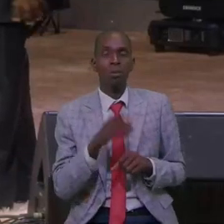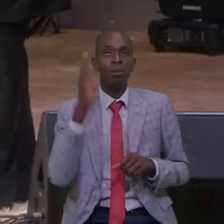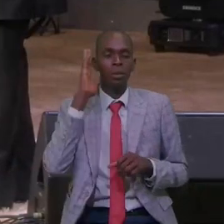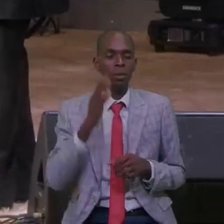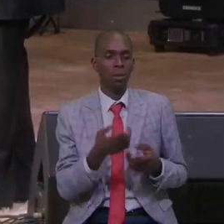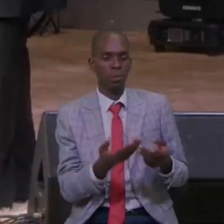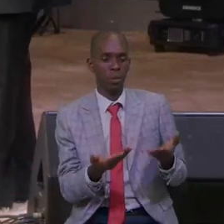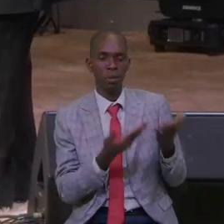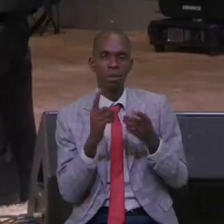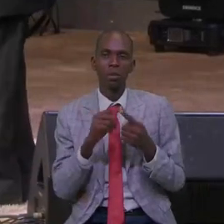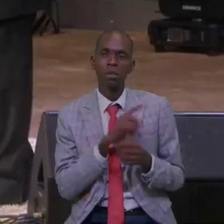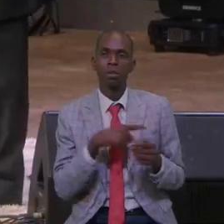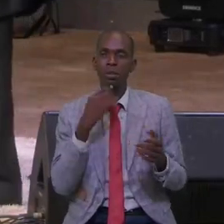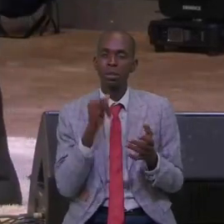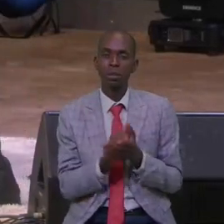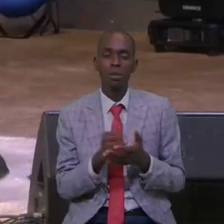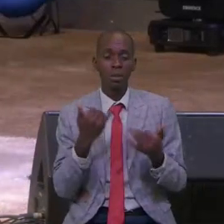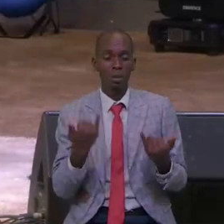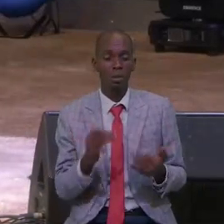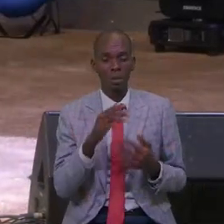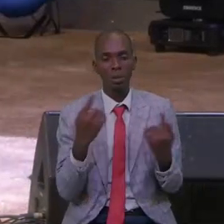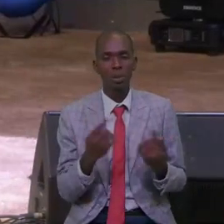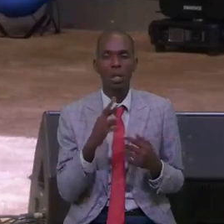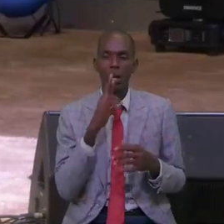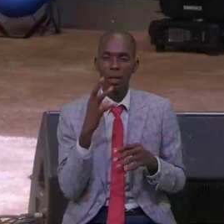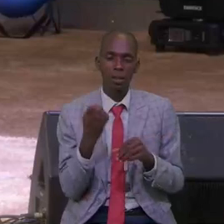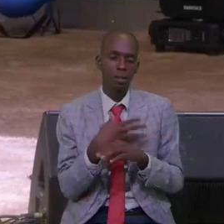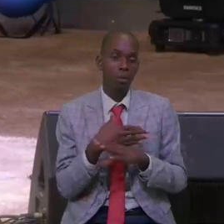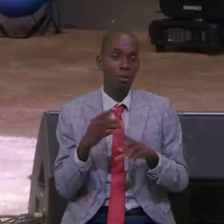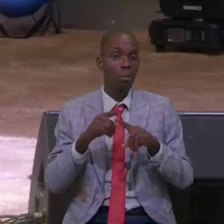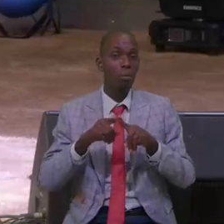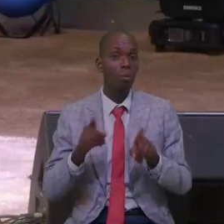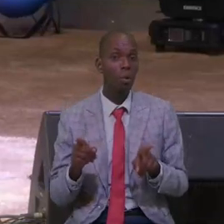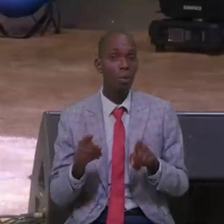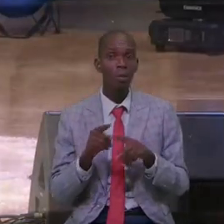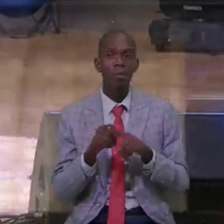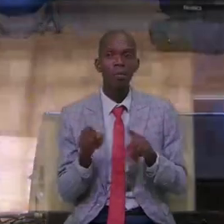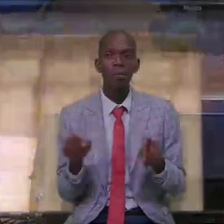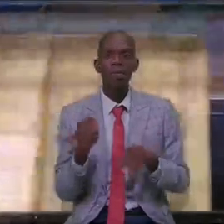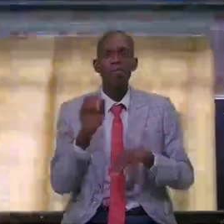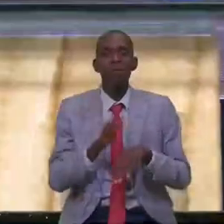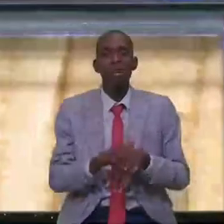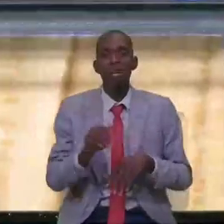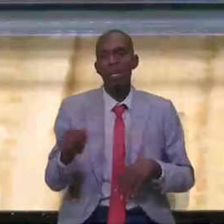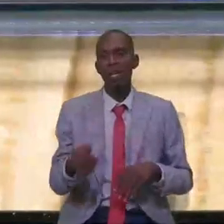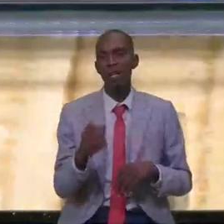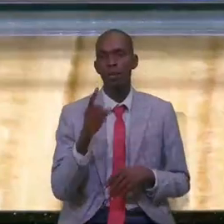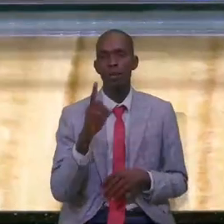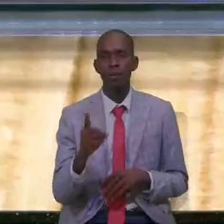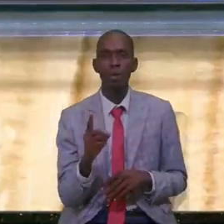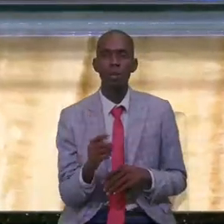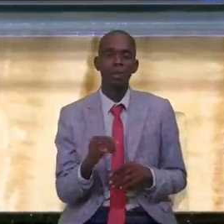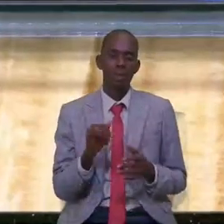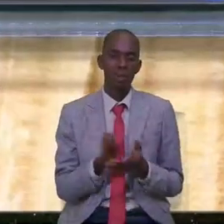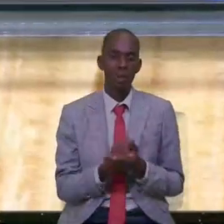au Seigneur disant, mes péchés me sont ôtés. Mais, et celui sur qui elle